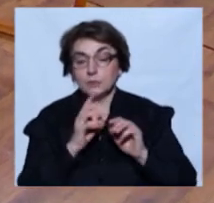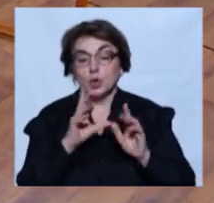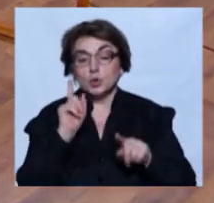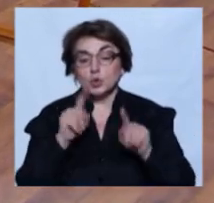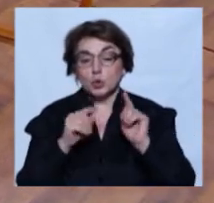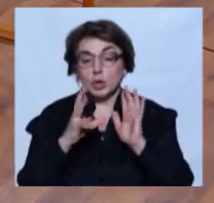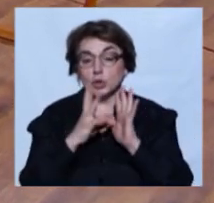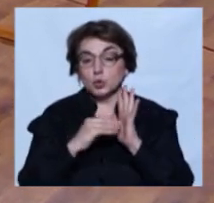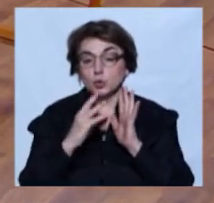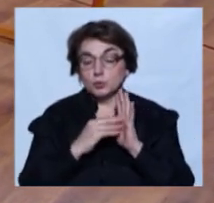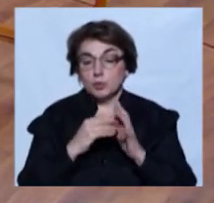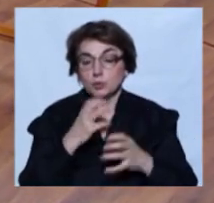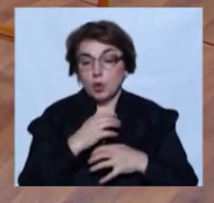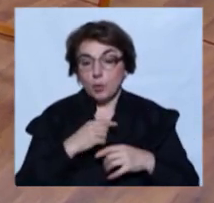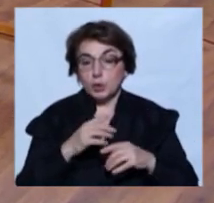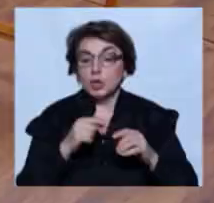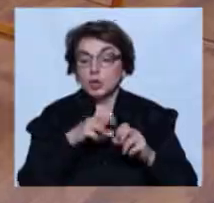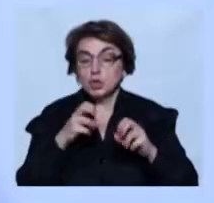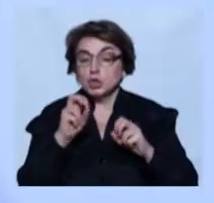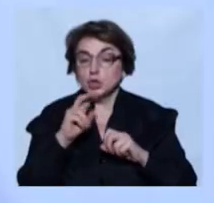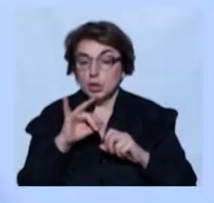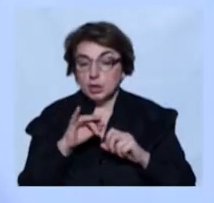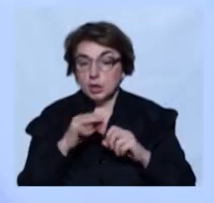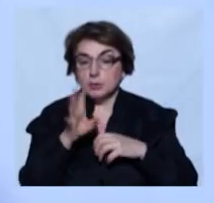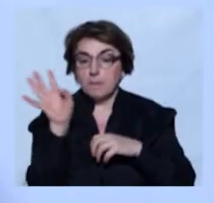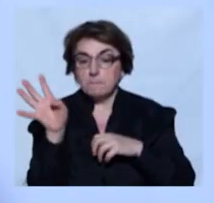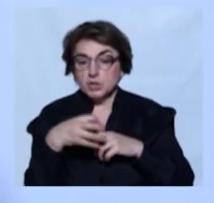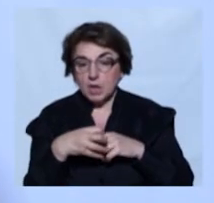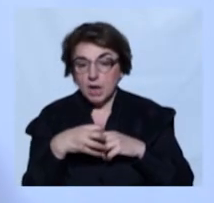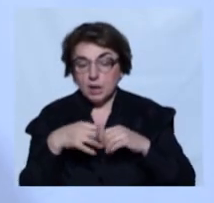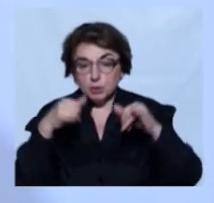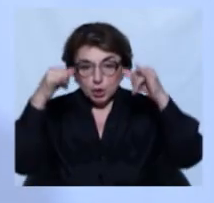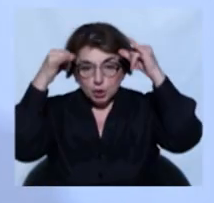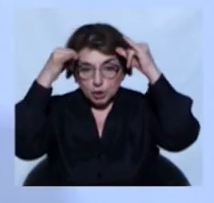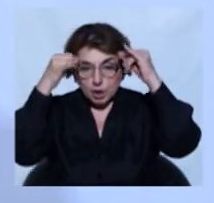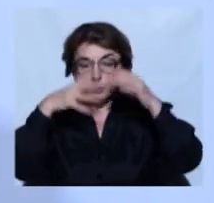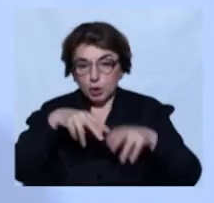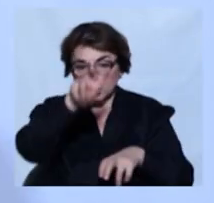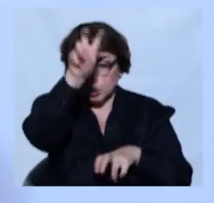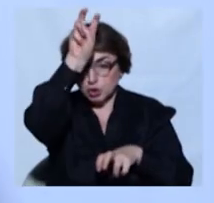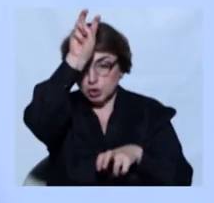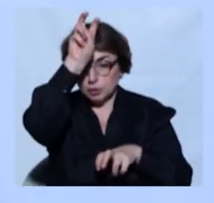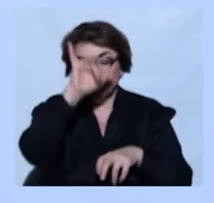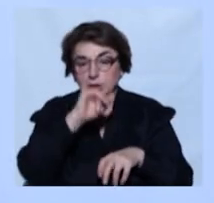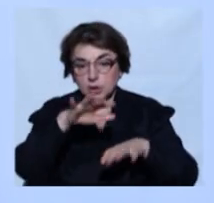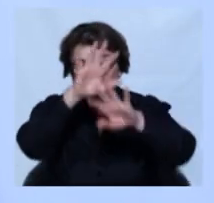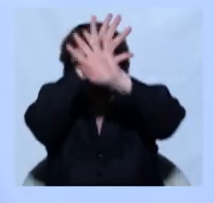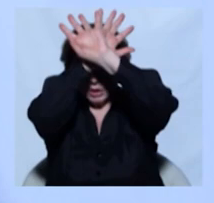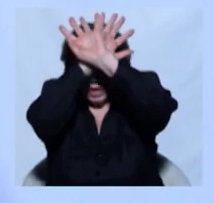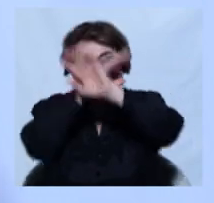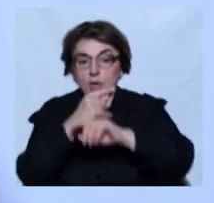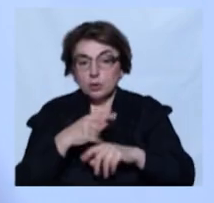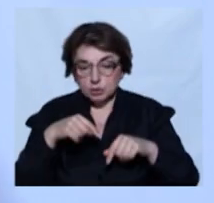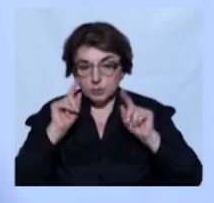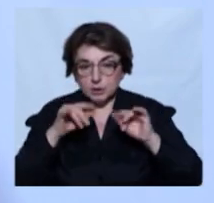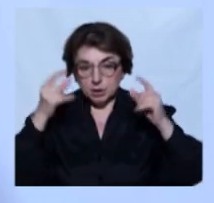იცავს ჩლიქებით, რქებით, ბრჭყალებით. აი მაგალითად ჯიხს, ირემს, თქვენ იცით რომ რქები